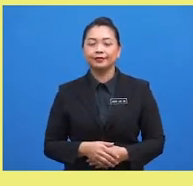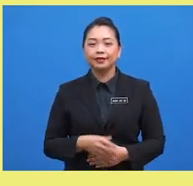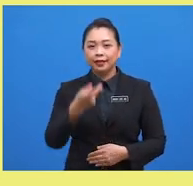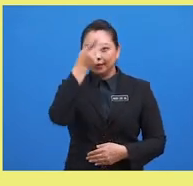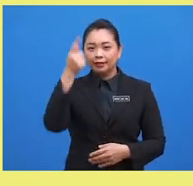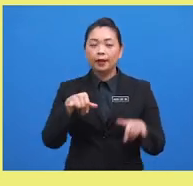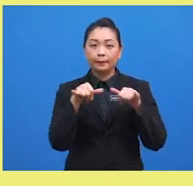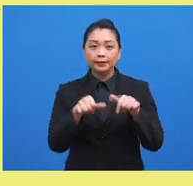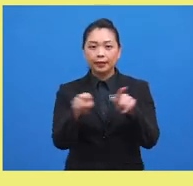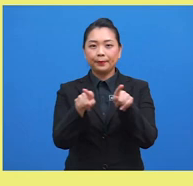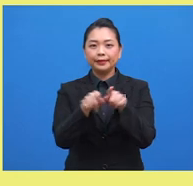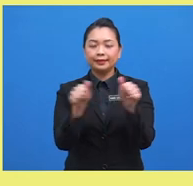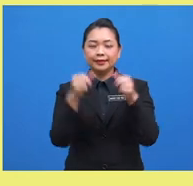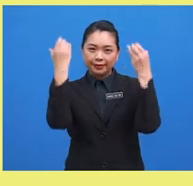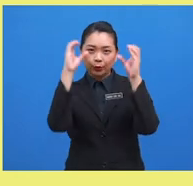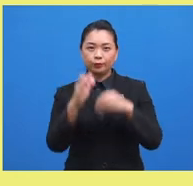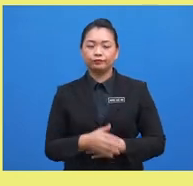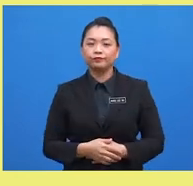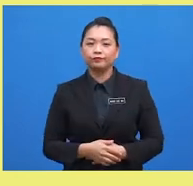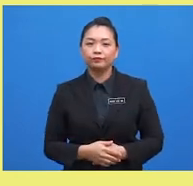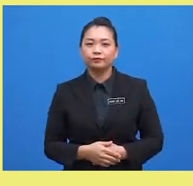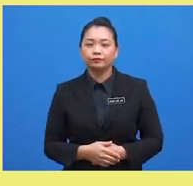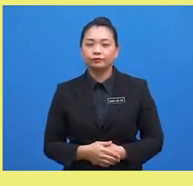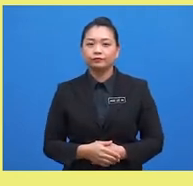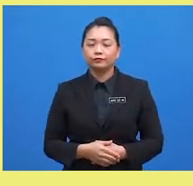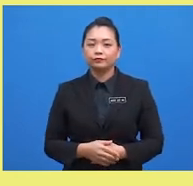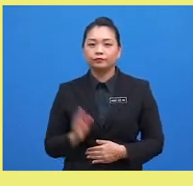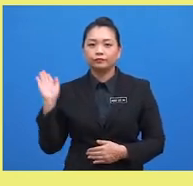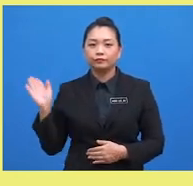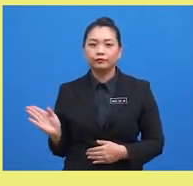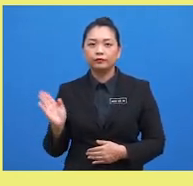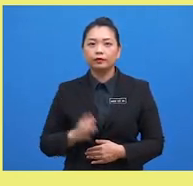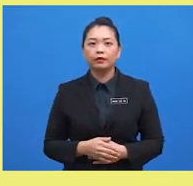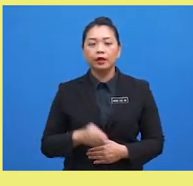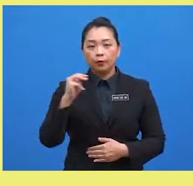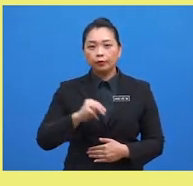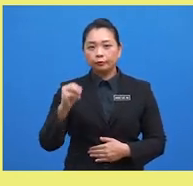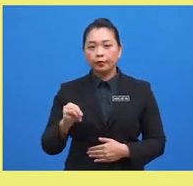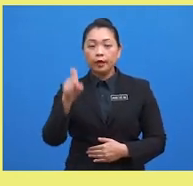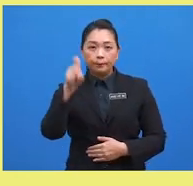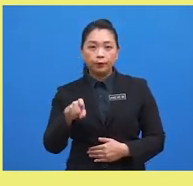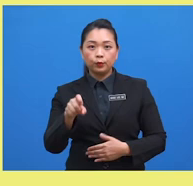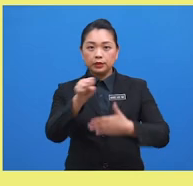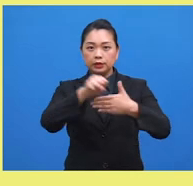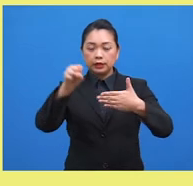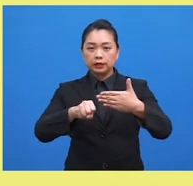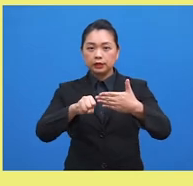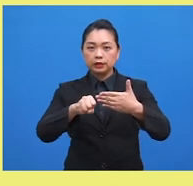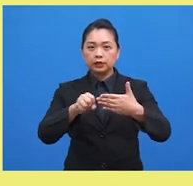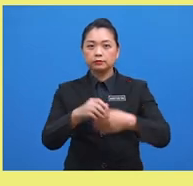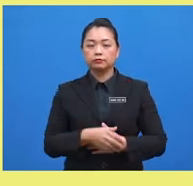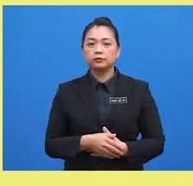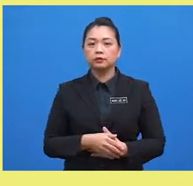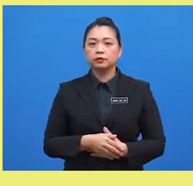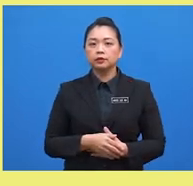kerana masih bersama-sama dengan cikgu. Dalam contoh 7, murid-murid perlu selesaikan operasi